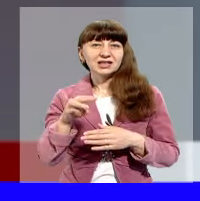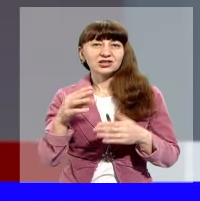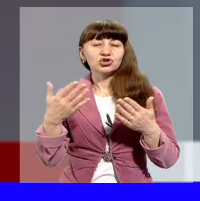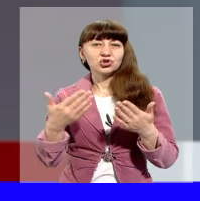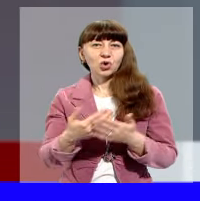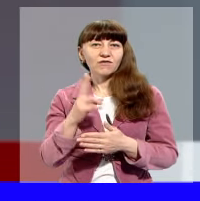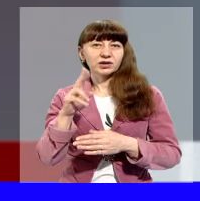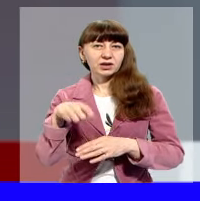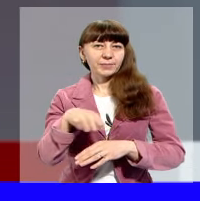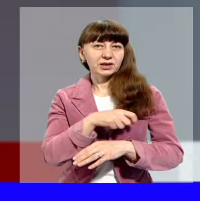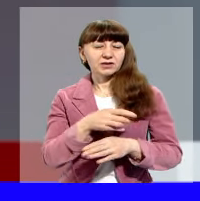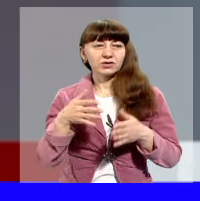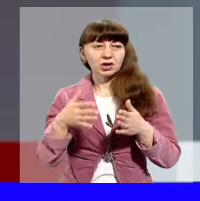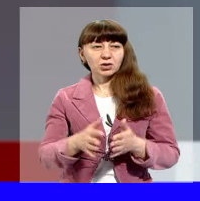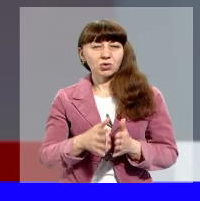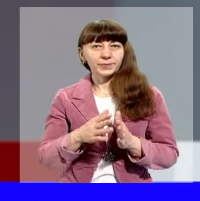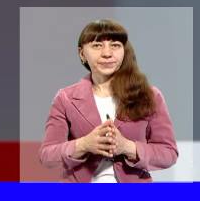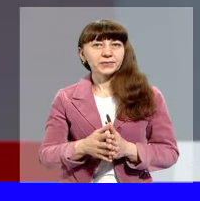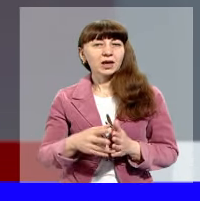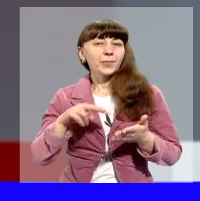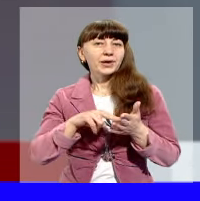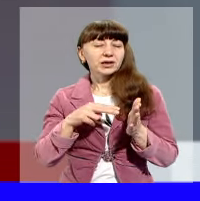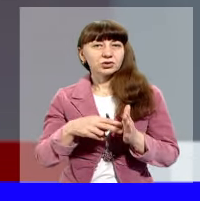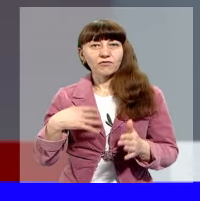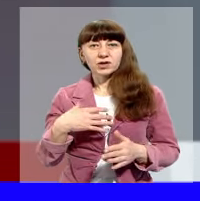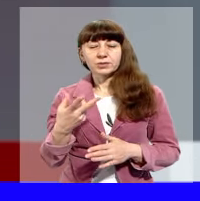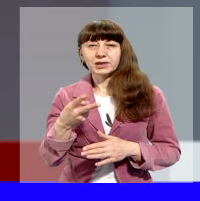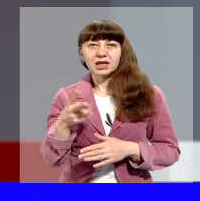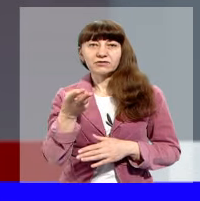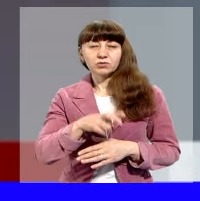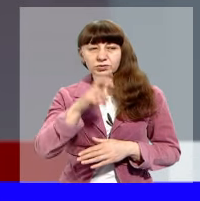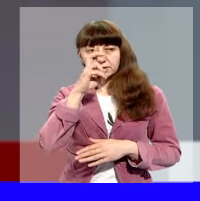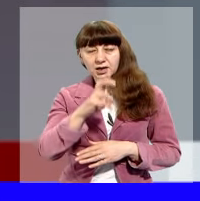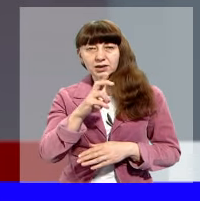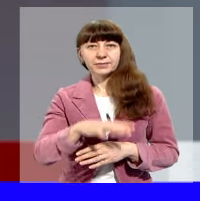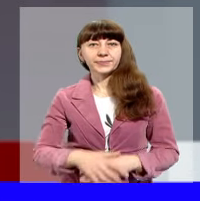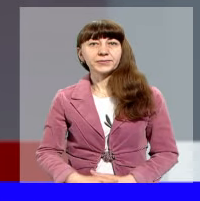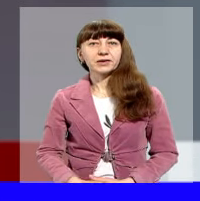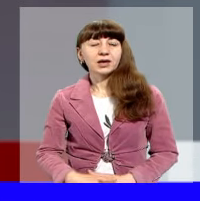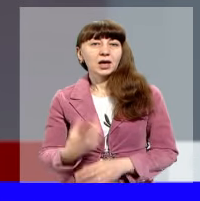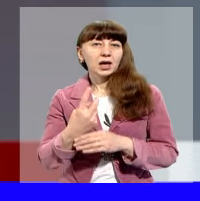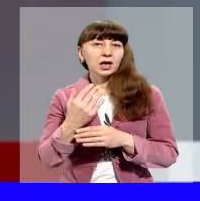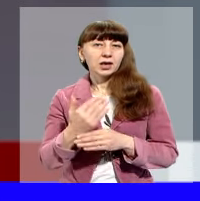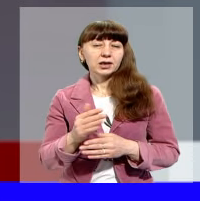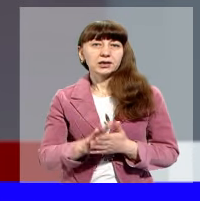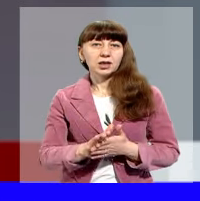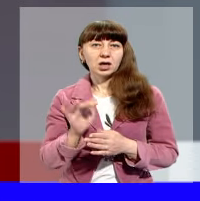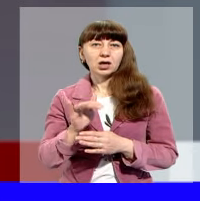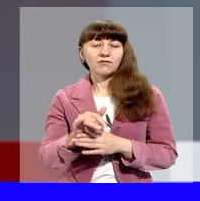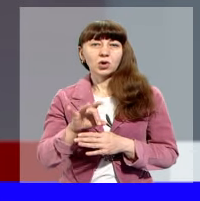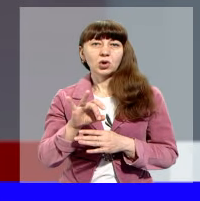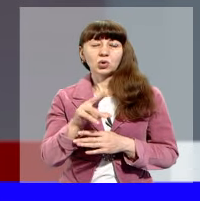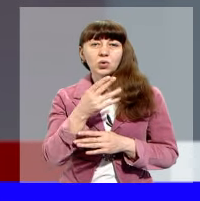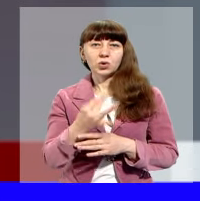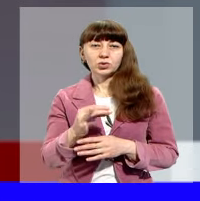ел үшінде жалпы аймақ үшінде маңызды бірқатар жоба бар. Бұл Каспий теңізінің түбімен талшықты оптикалық байланыс желісін және энергетикалық кабельді